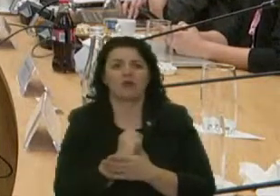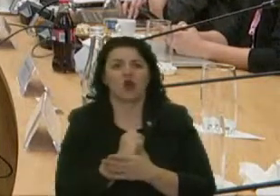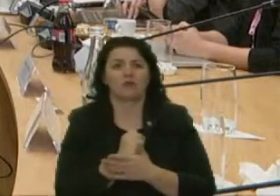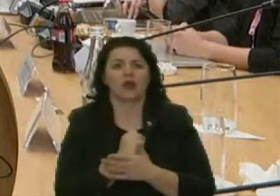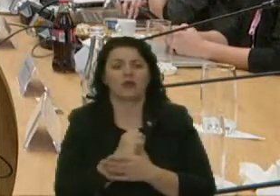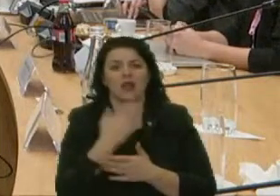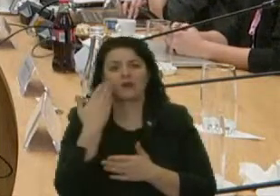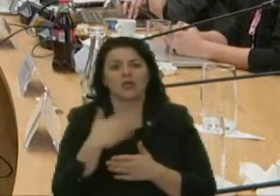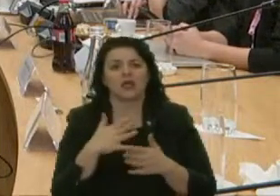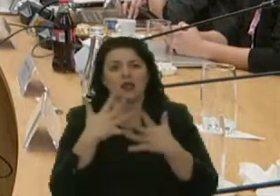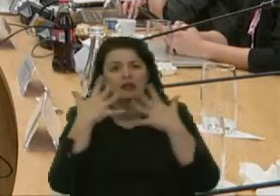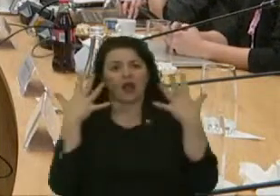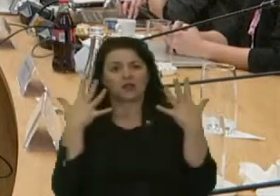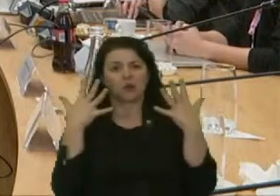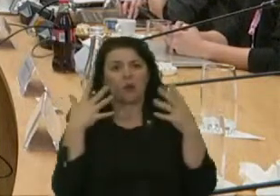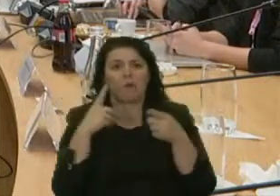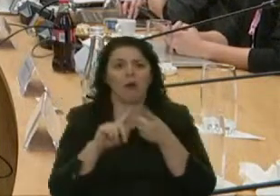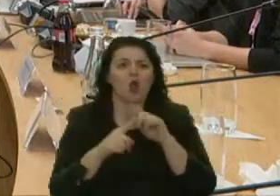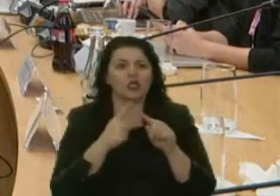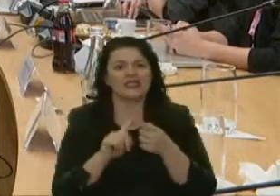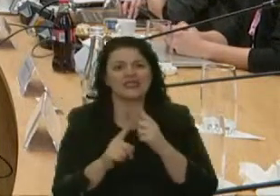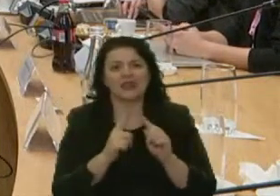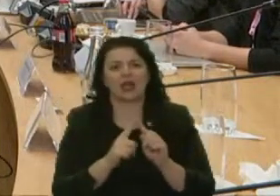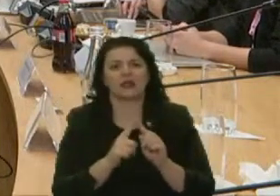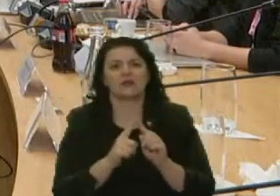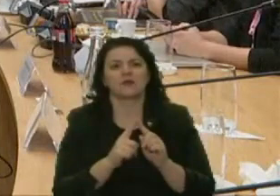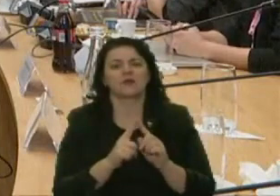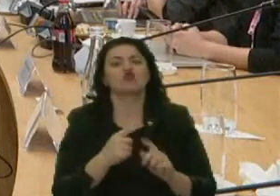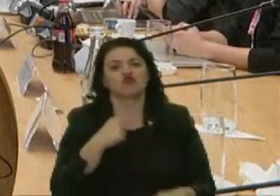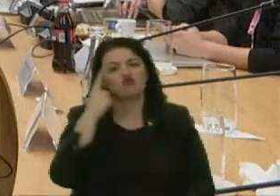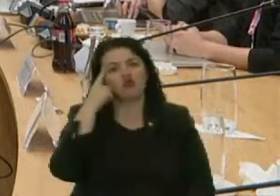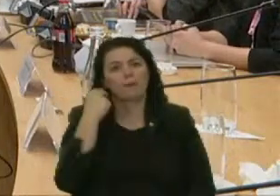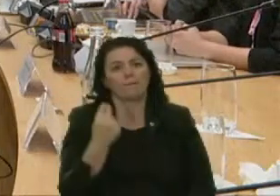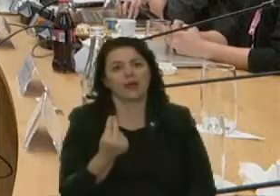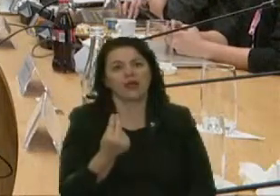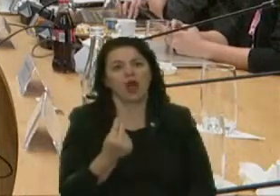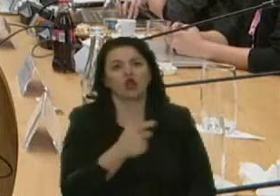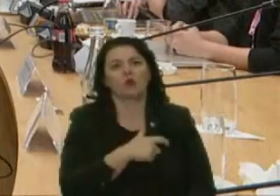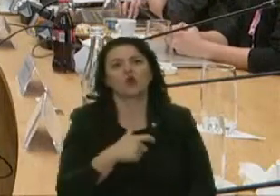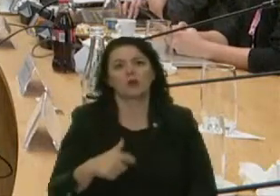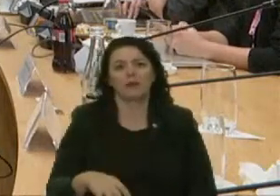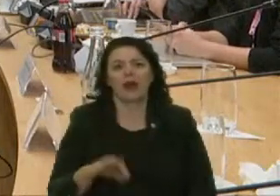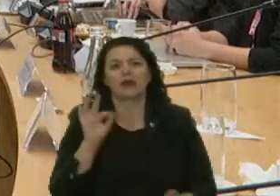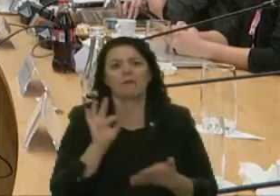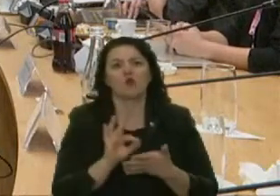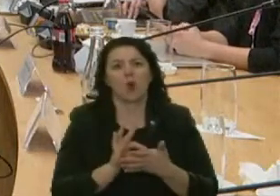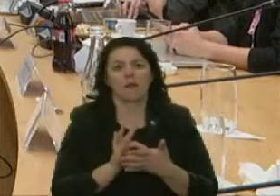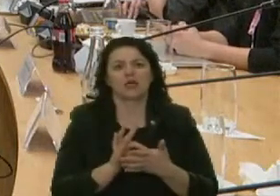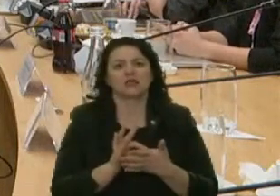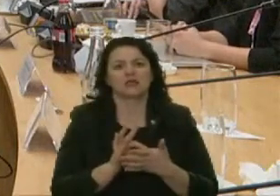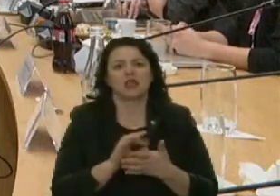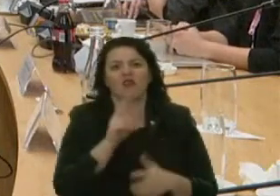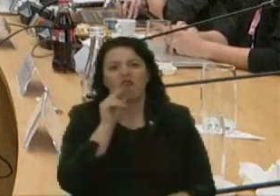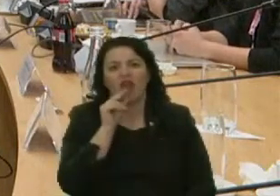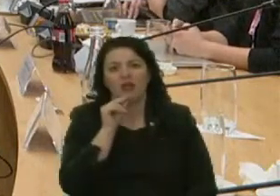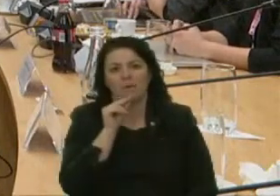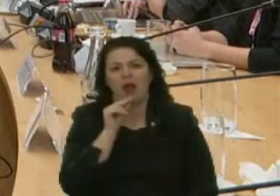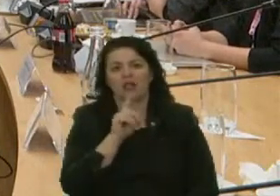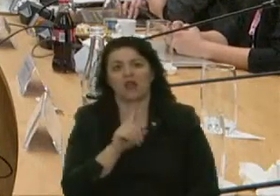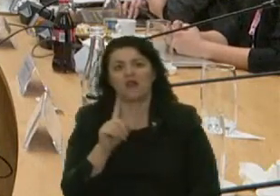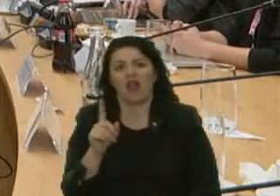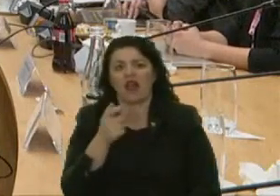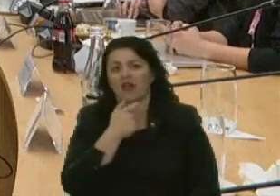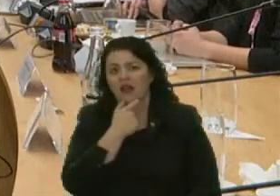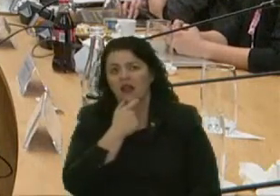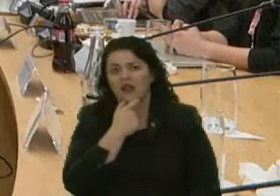lipsit de transparență și politizat știm bine că domnul primar a și promis acest lucru verbal în fiecare an